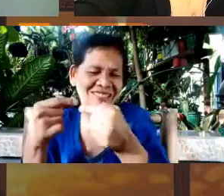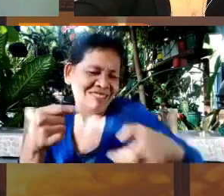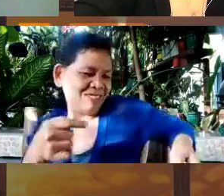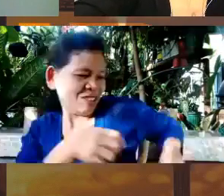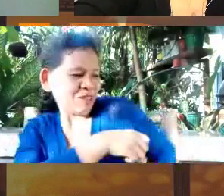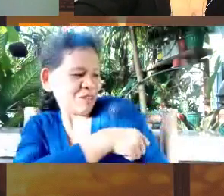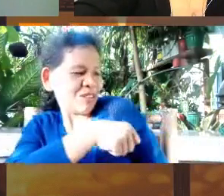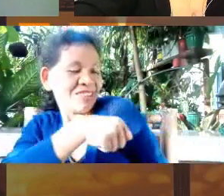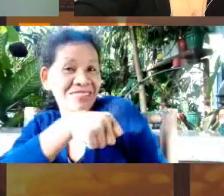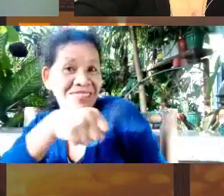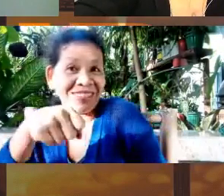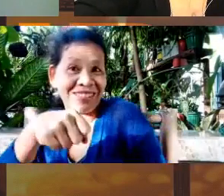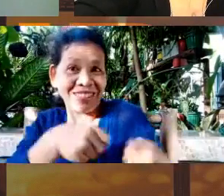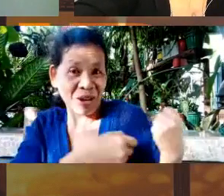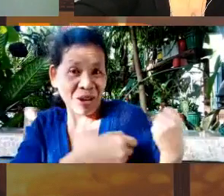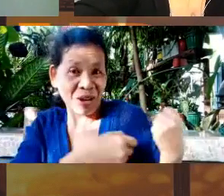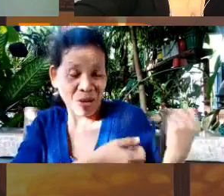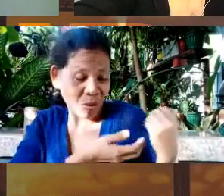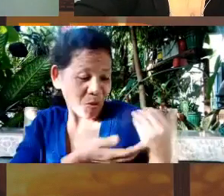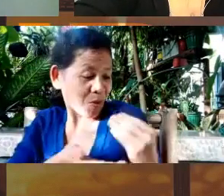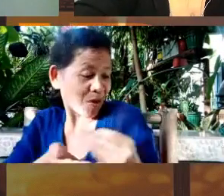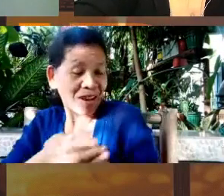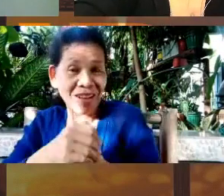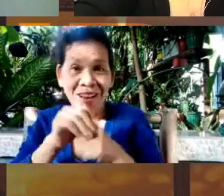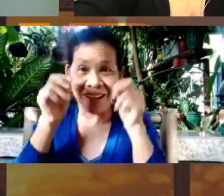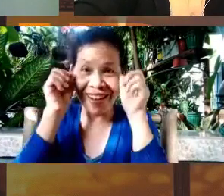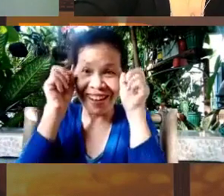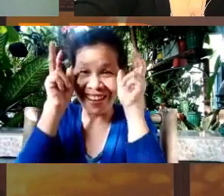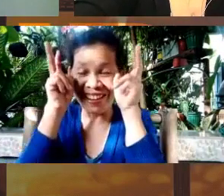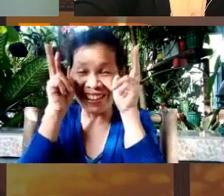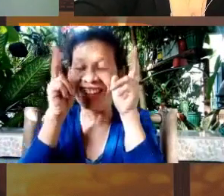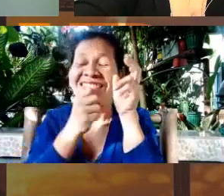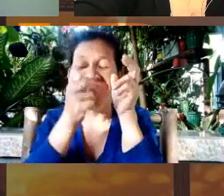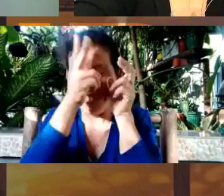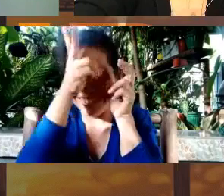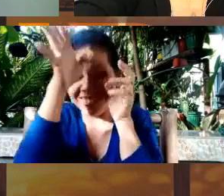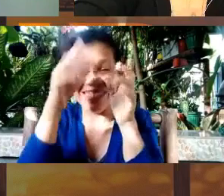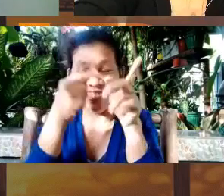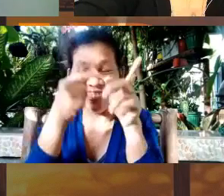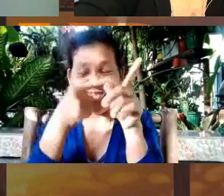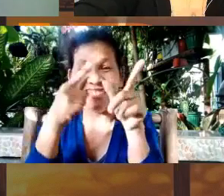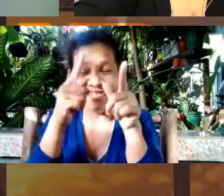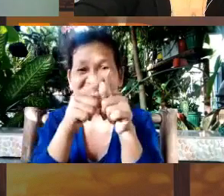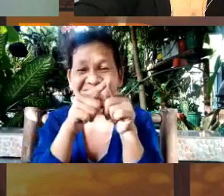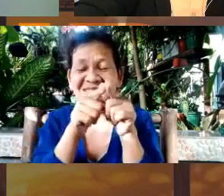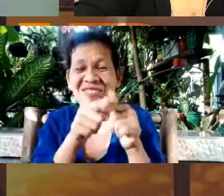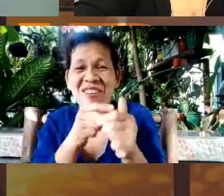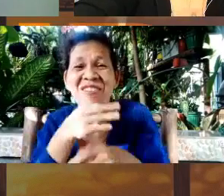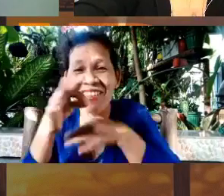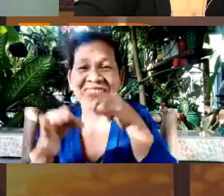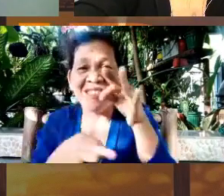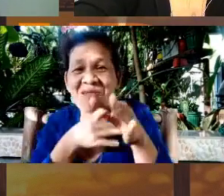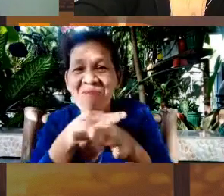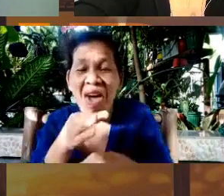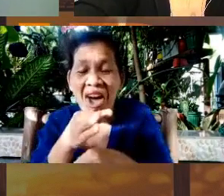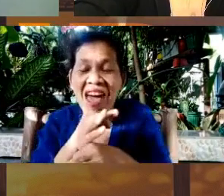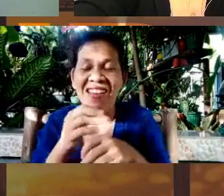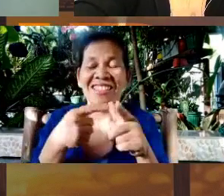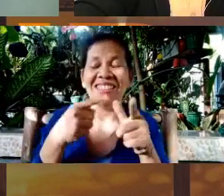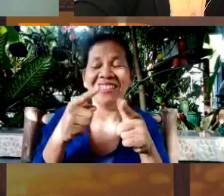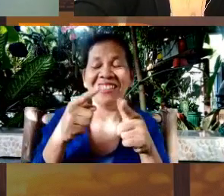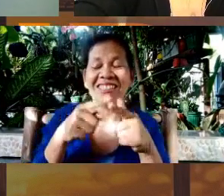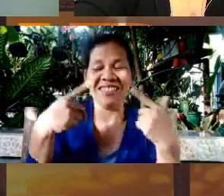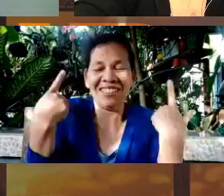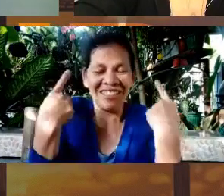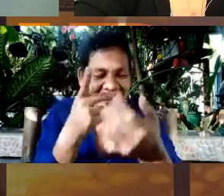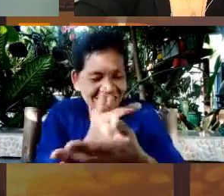ayaw magpahandog. Ay, be, be! Talagang, ay, pero pag tupa ang inihandog,